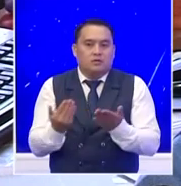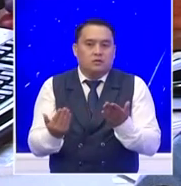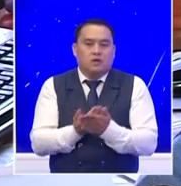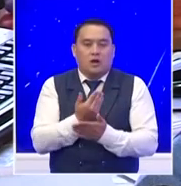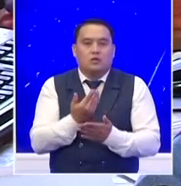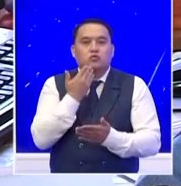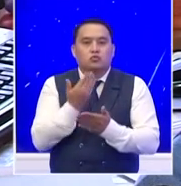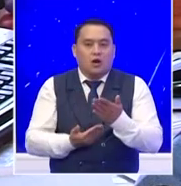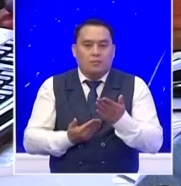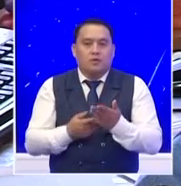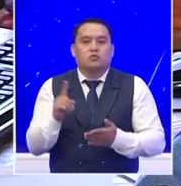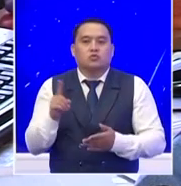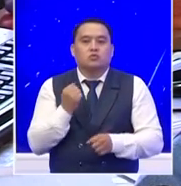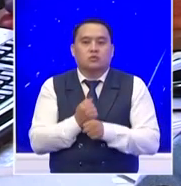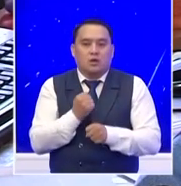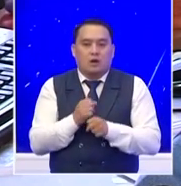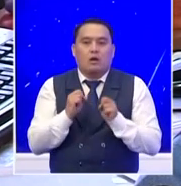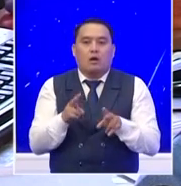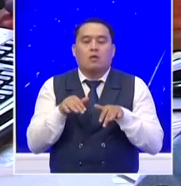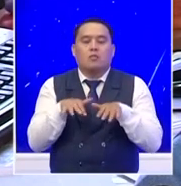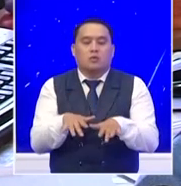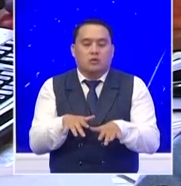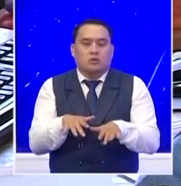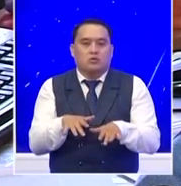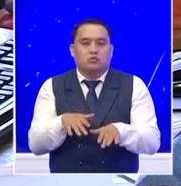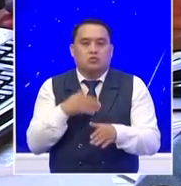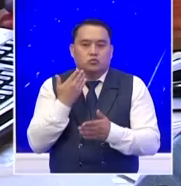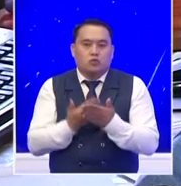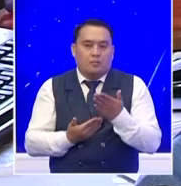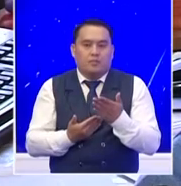қайталап сұрап, не жасадыңдар, қалай болды деген сияқты. Сол